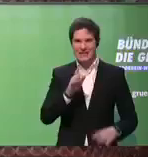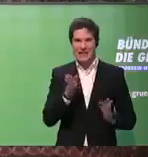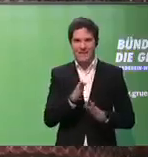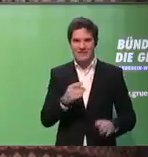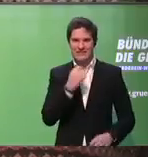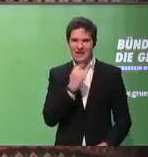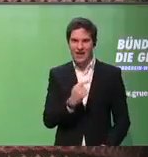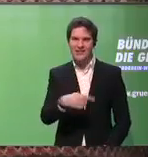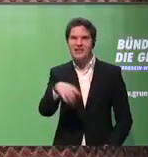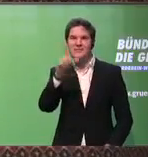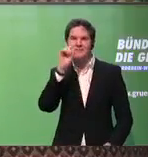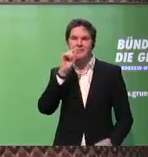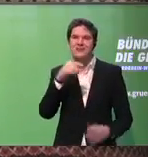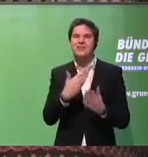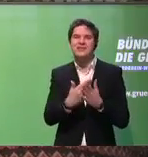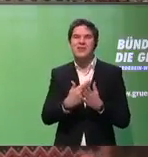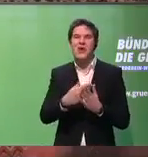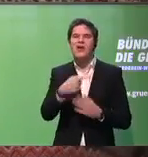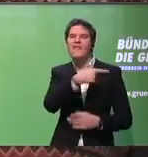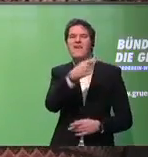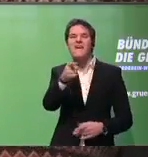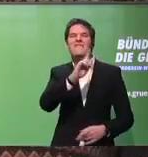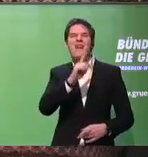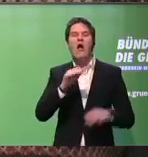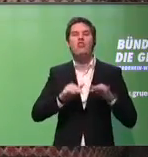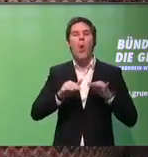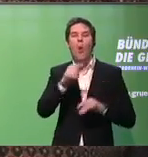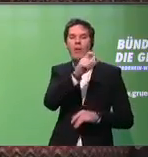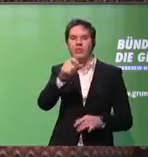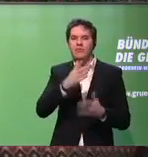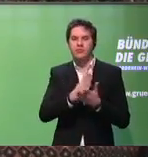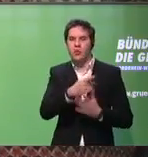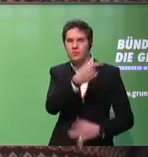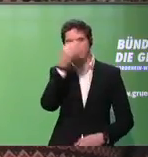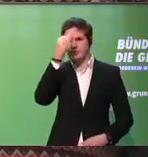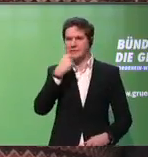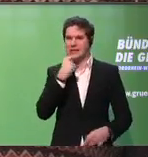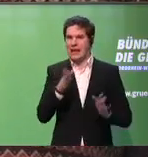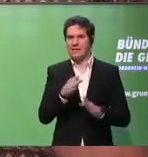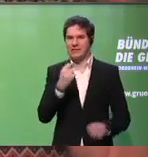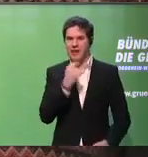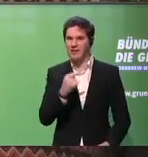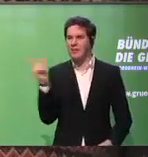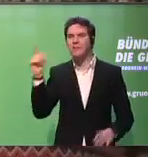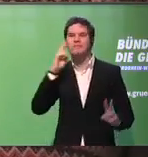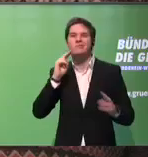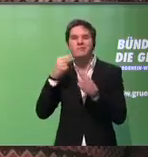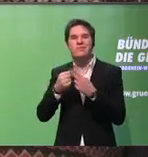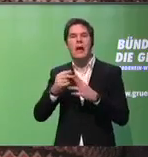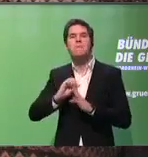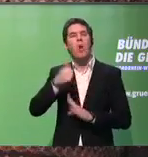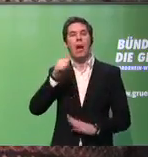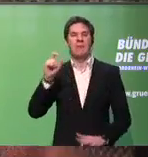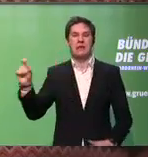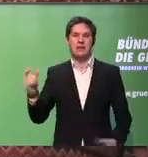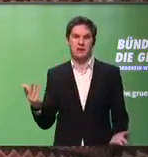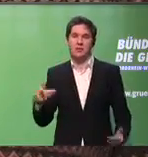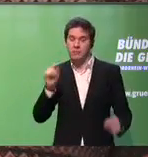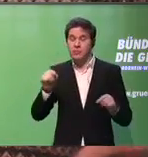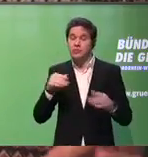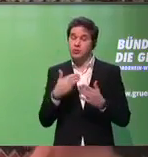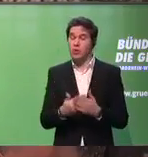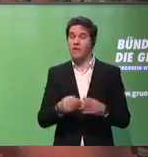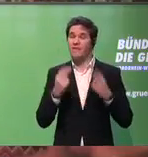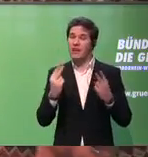der Partei beschlossen, war, dass diese Primaries, dass die eine wichtige Brücke sein können zwischen